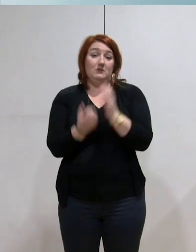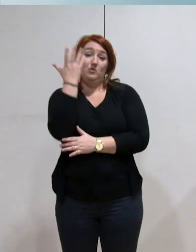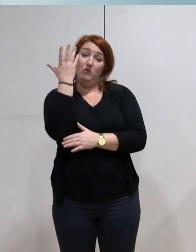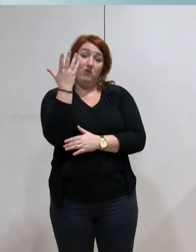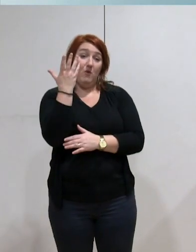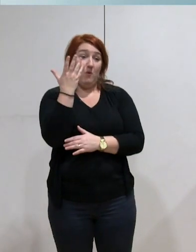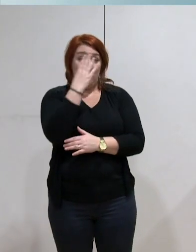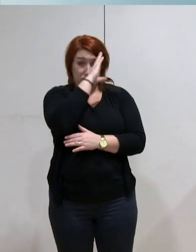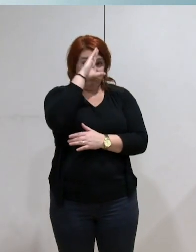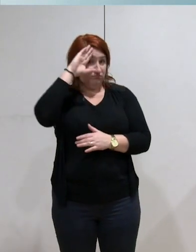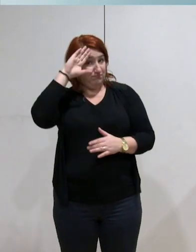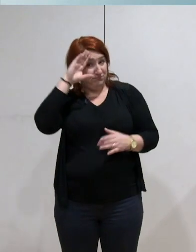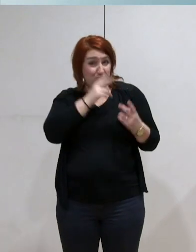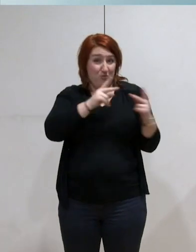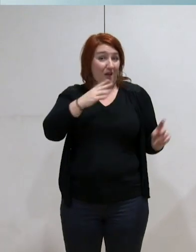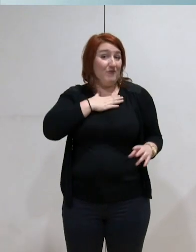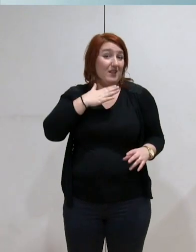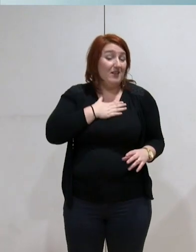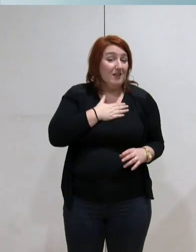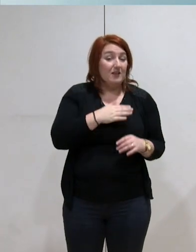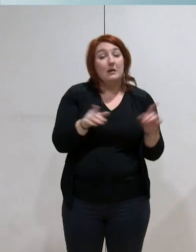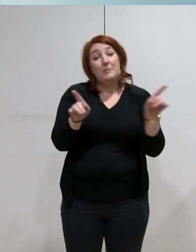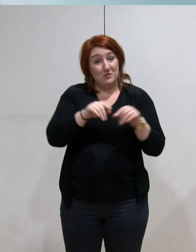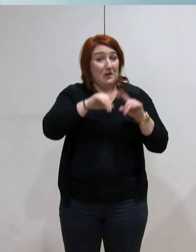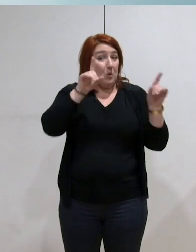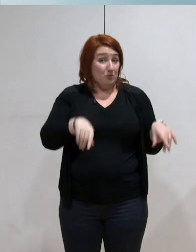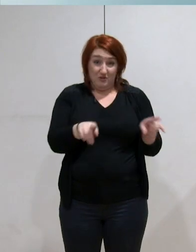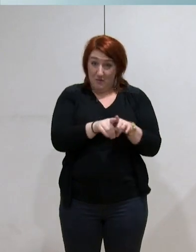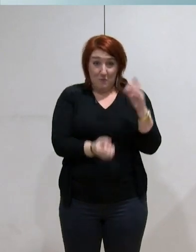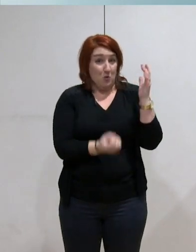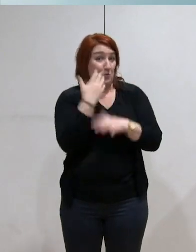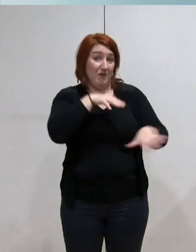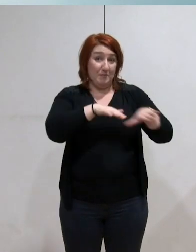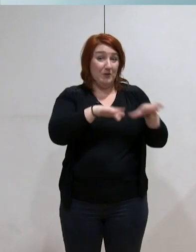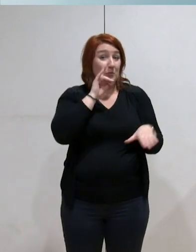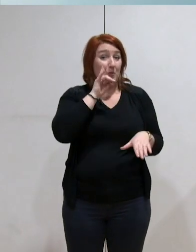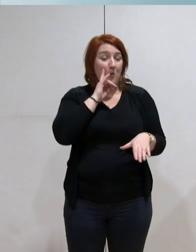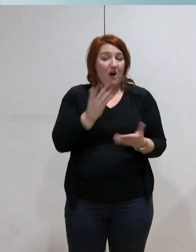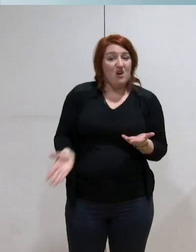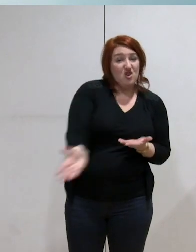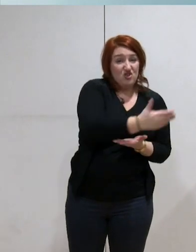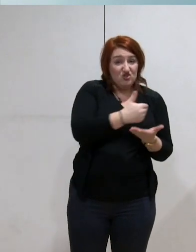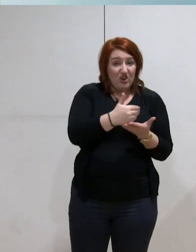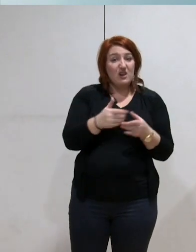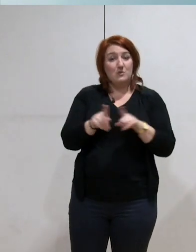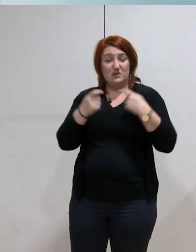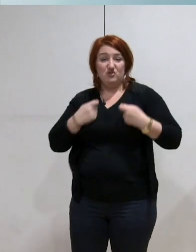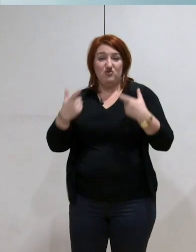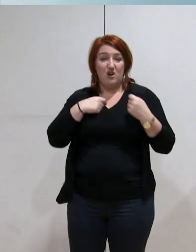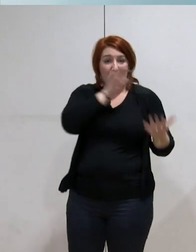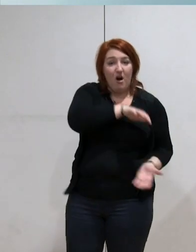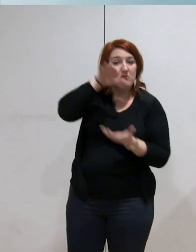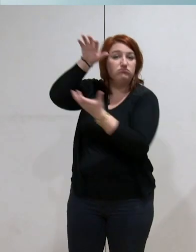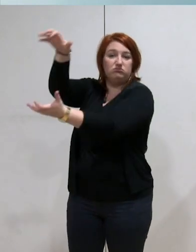ville et également donc son périmètre budgétaire puisque nous transférons les charges et les recettes euh qui sont afférentes à ces compétences